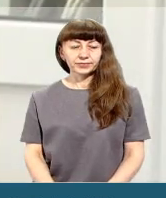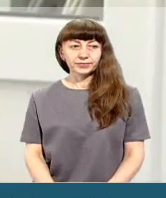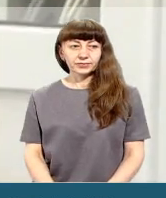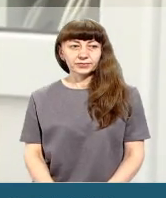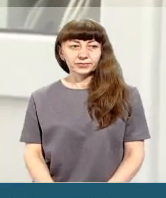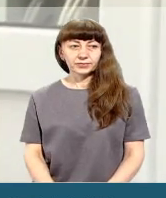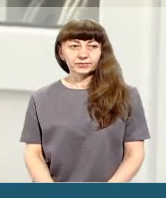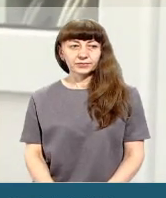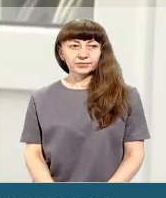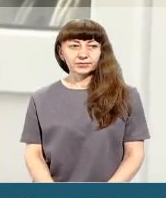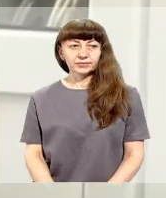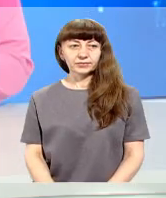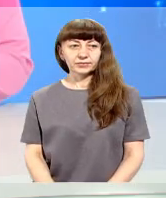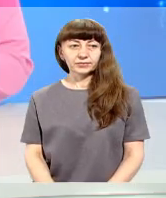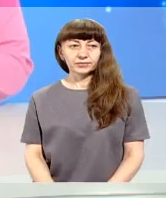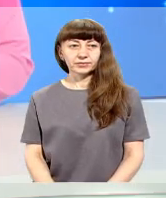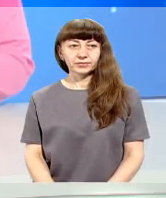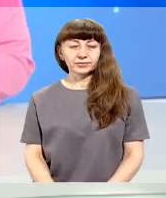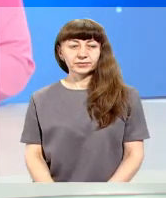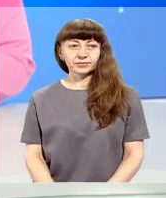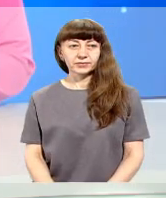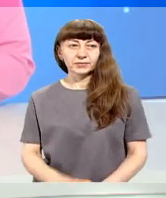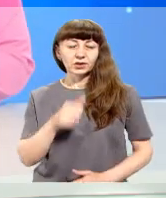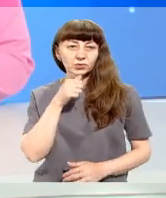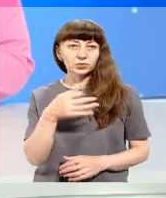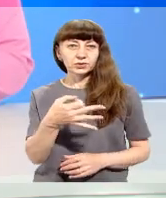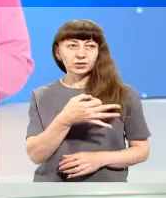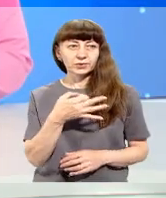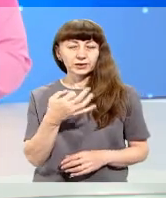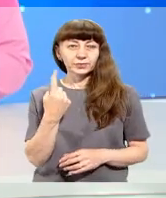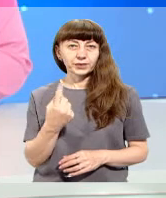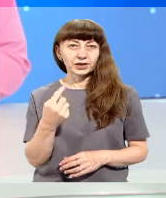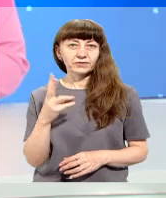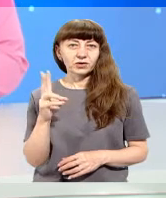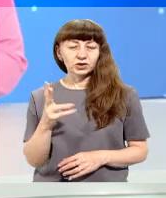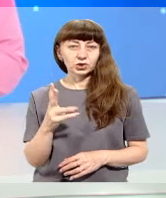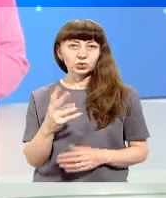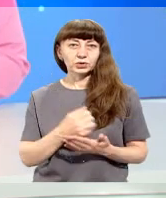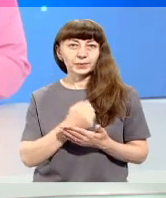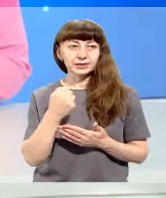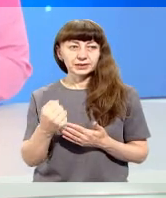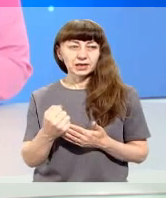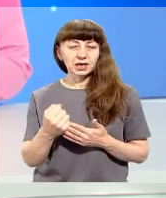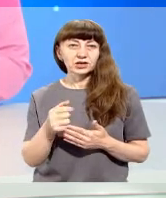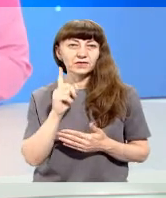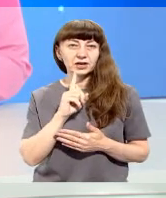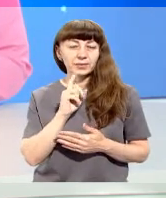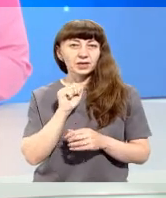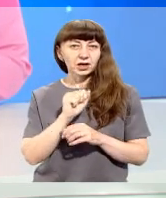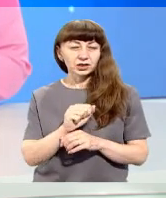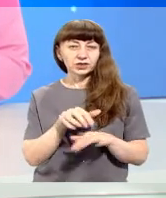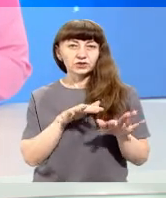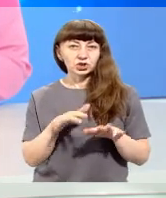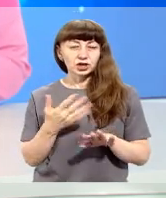Султанов, телеканал Костанай. В Кустанайской области с 1 июня ввели временное ограничение движения